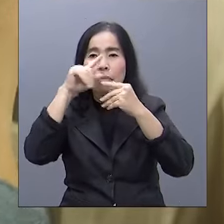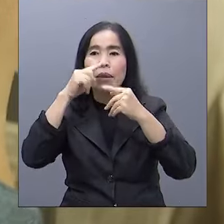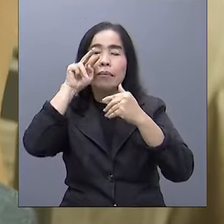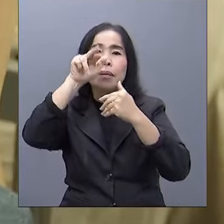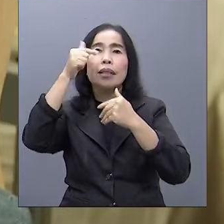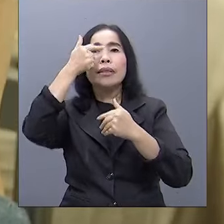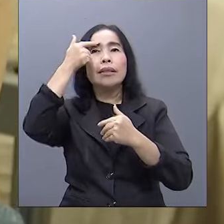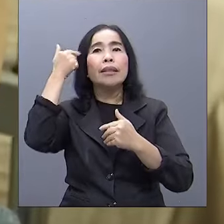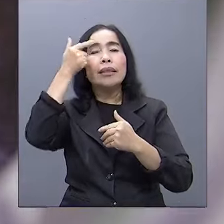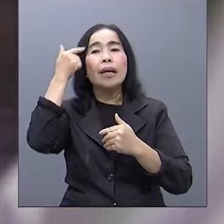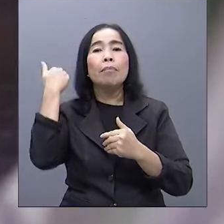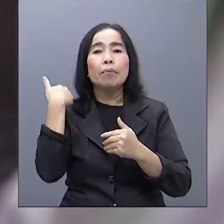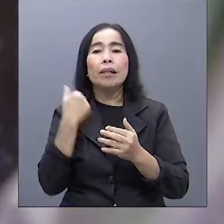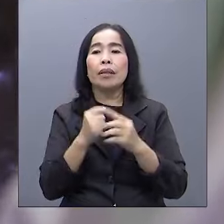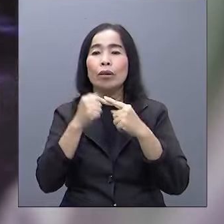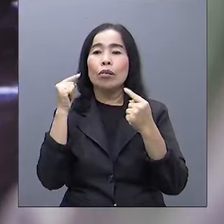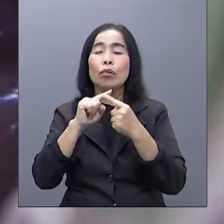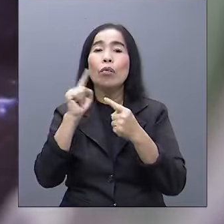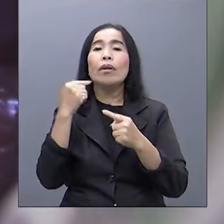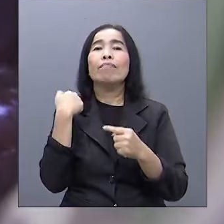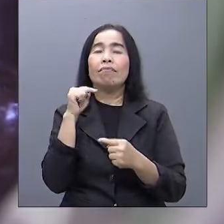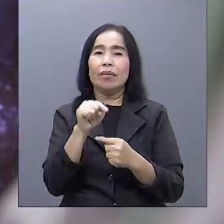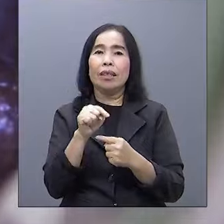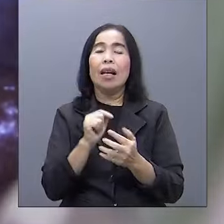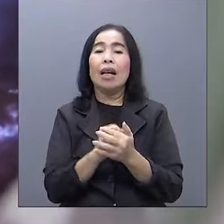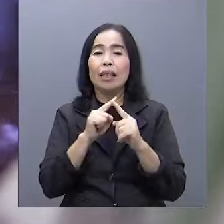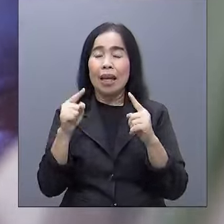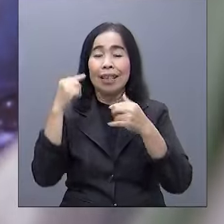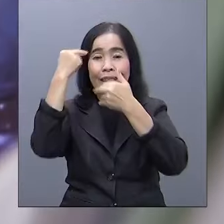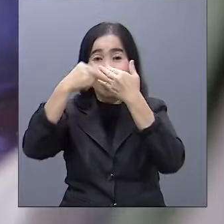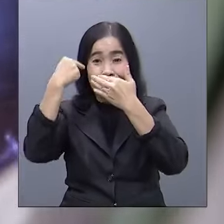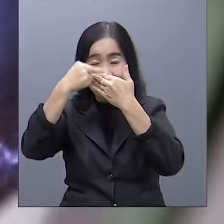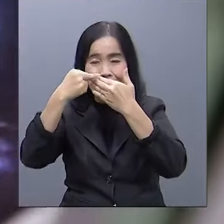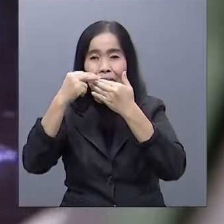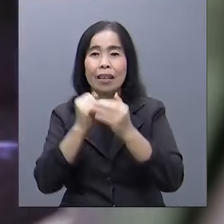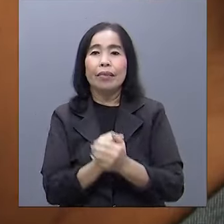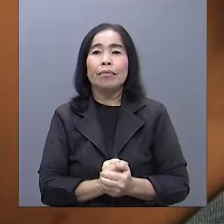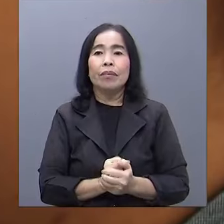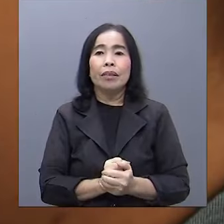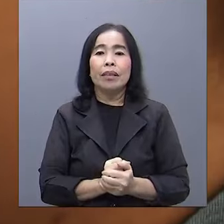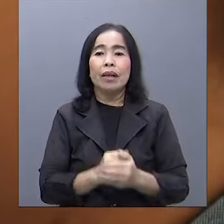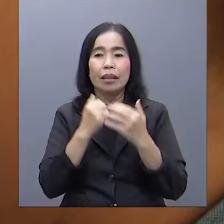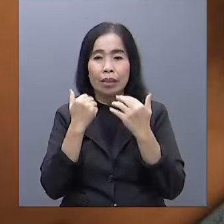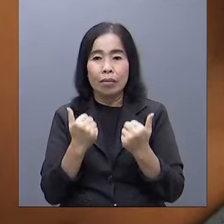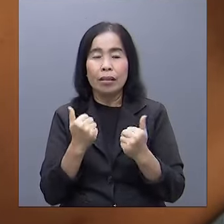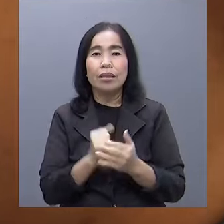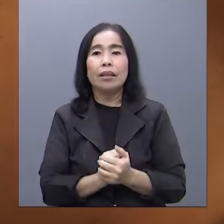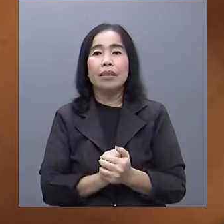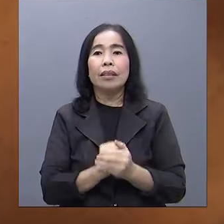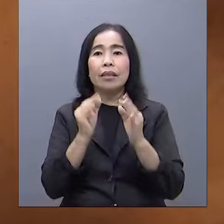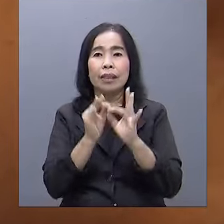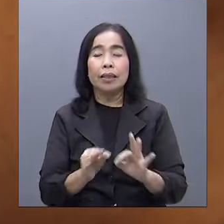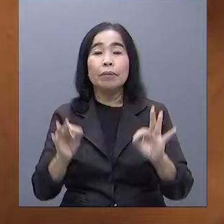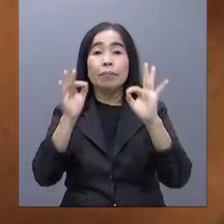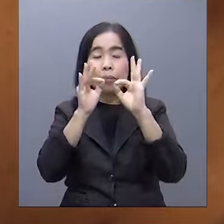นซึ่งสุดท้ายมันจะไปจบที่การผ่าตัดและการผ่าตัดเนี่ยทำให้ดีขึ้นได้แต่ไม่ได้ทำให้เหมือนเดิมนะครับดังนั้นหลักๆแล้วเวลาที่เร